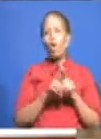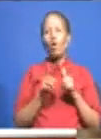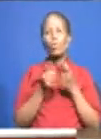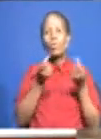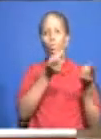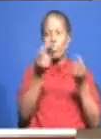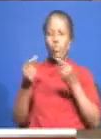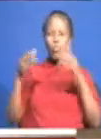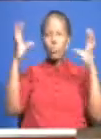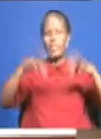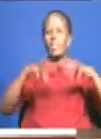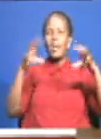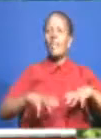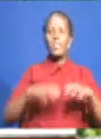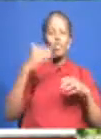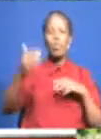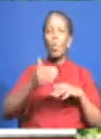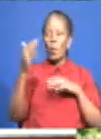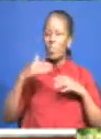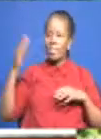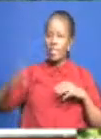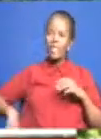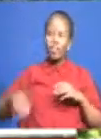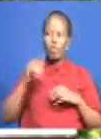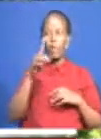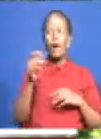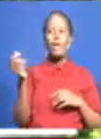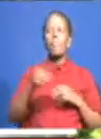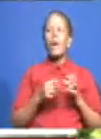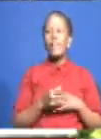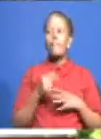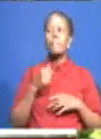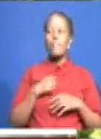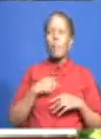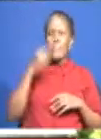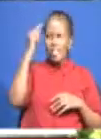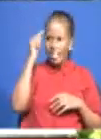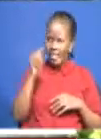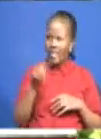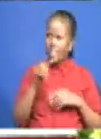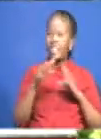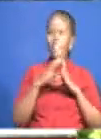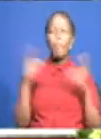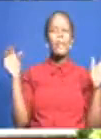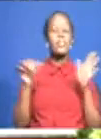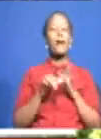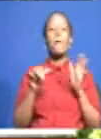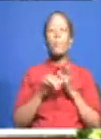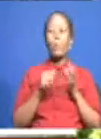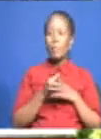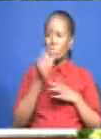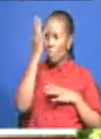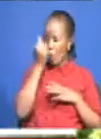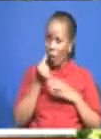ikiwa imechelewa tayari kwa mwezi mmoja. I think this is a major thing because if we are talking of 29 counties, you can understand